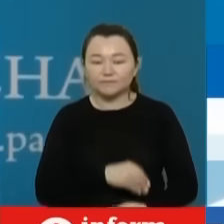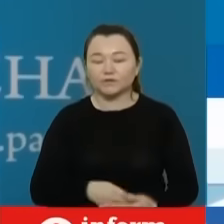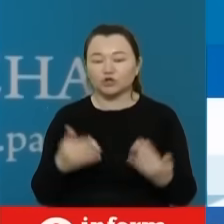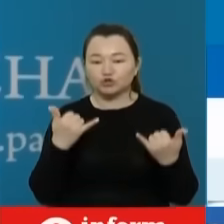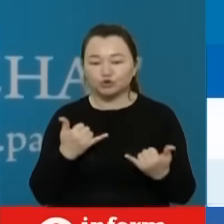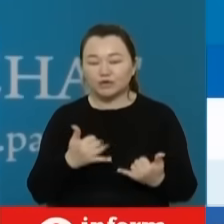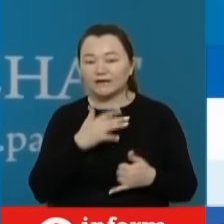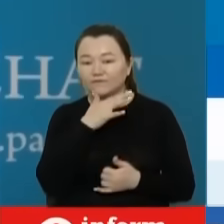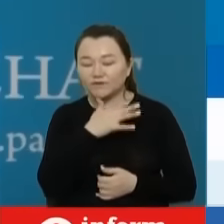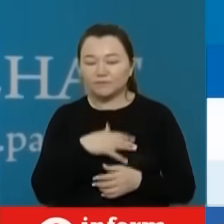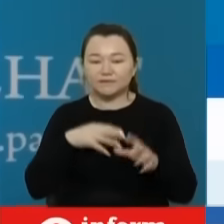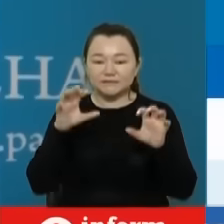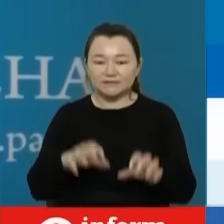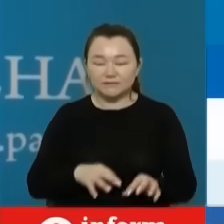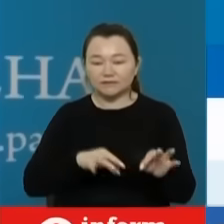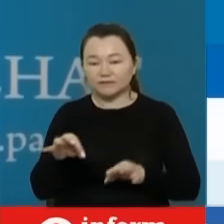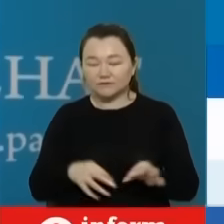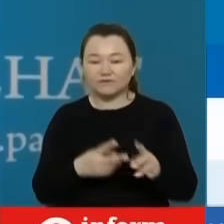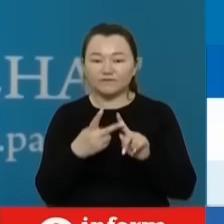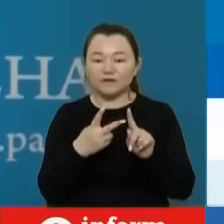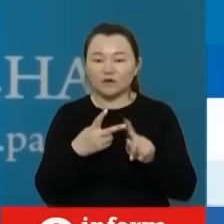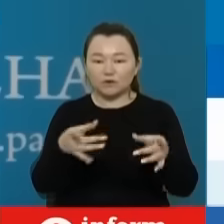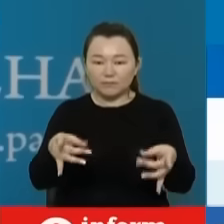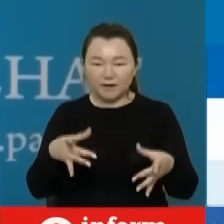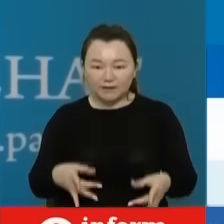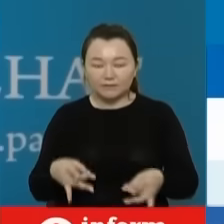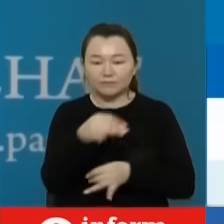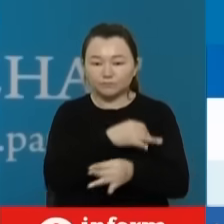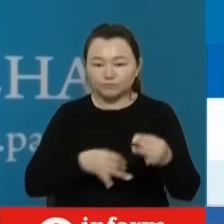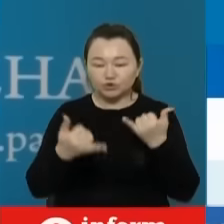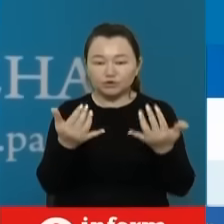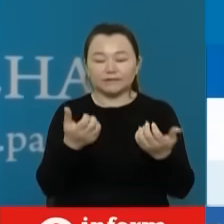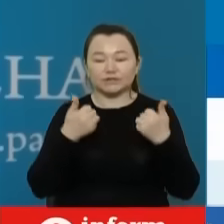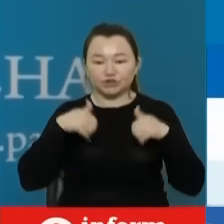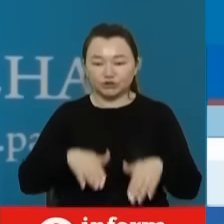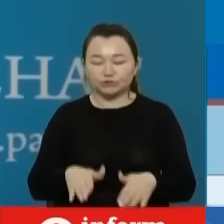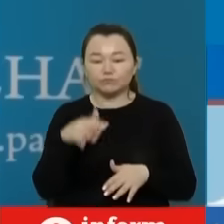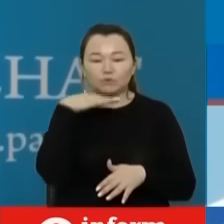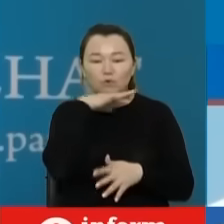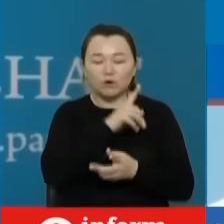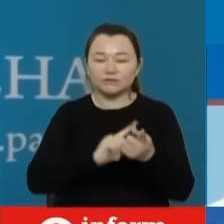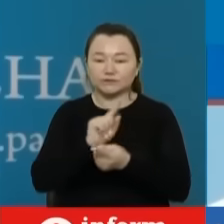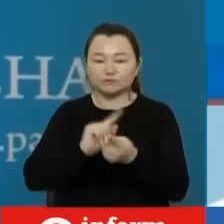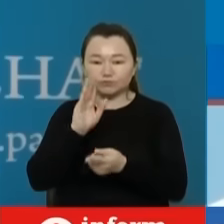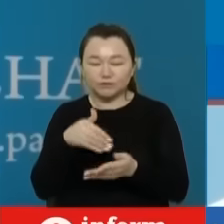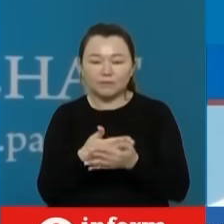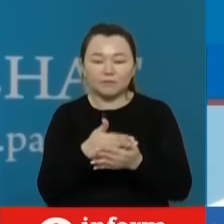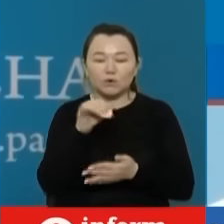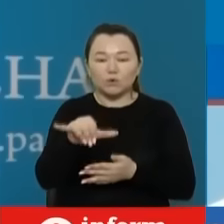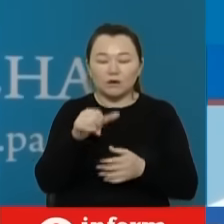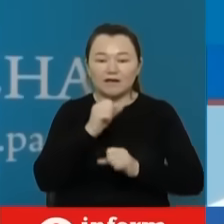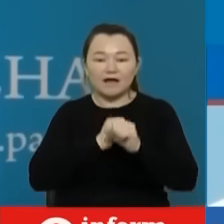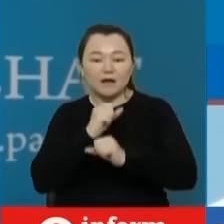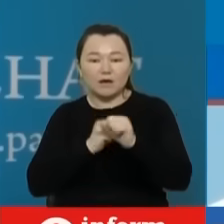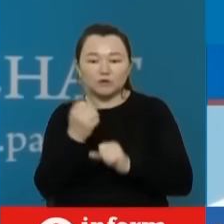Қазіргі уақытта біз заң жобасының екінші пакетін талқылап жатырмыз. Қабылданған кезде біраз өзгерістер болатыны сөзсіз. Мәселен, олардың қозғалтқыш